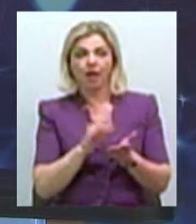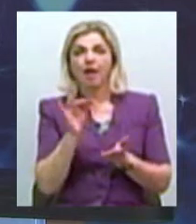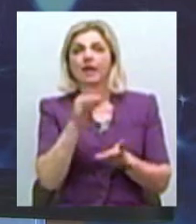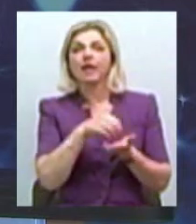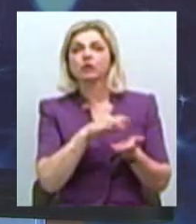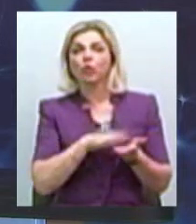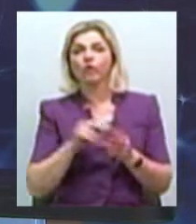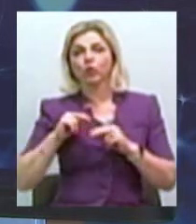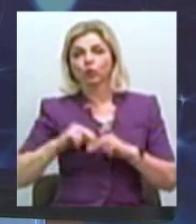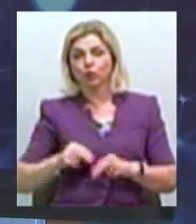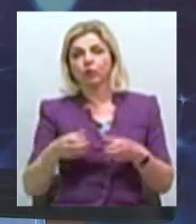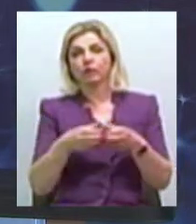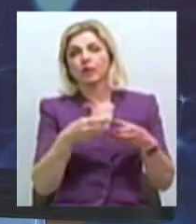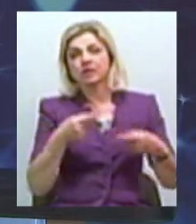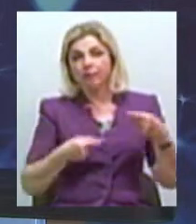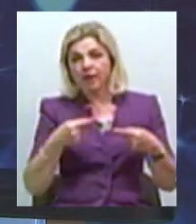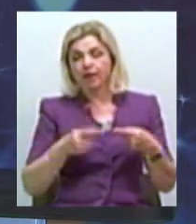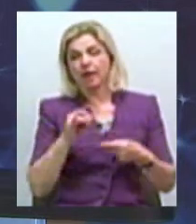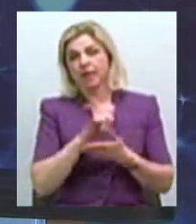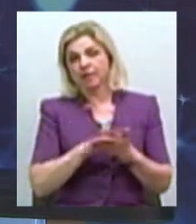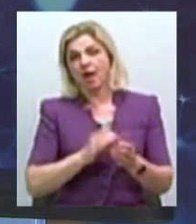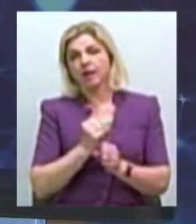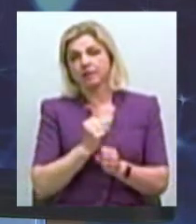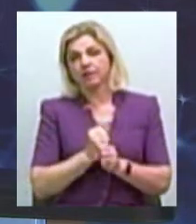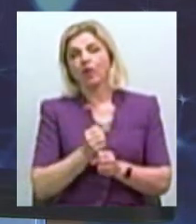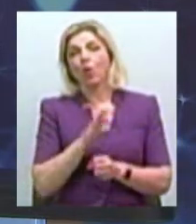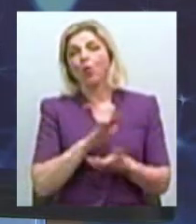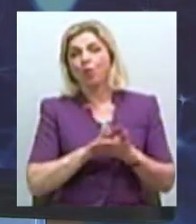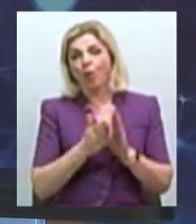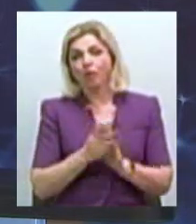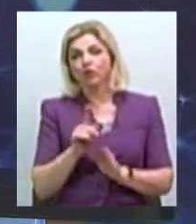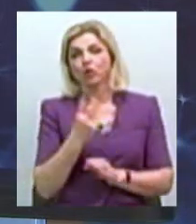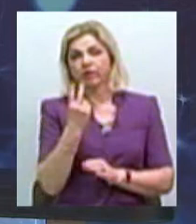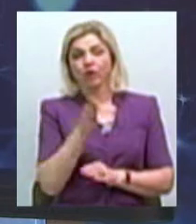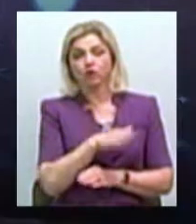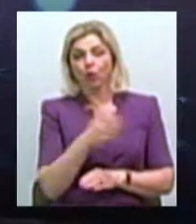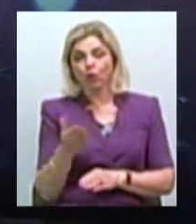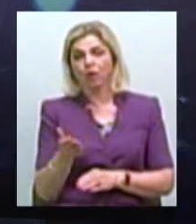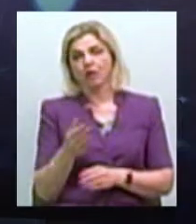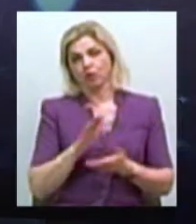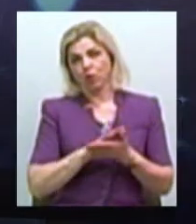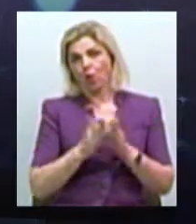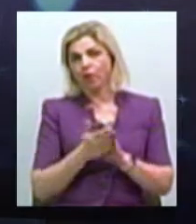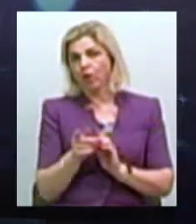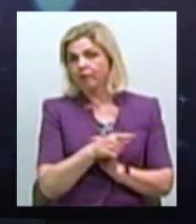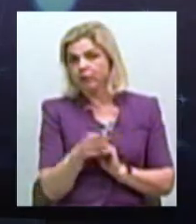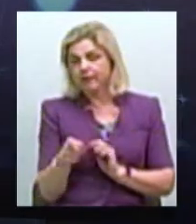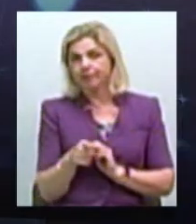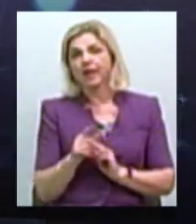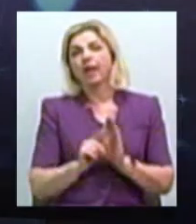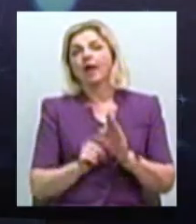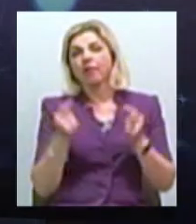реєструвати колективний трудовий спір і далі створювати умови двом сторонам, щоб вони між собою домовились. Відповідно до процедури, спочатку